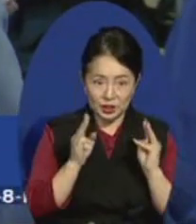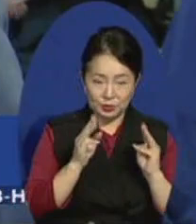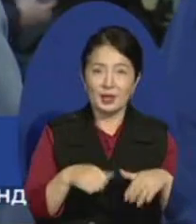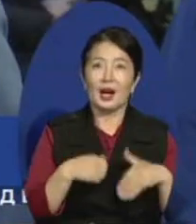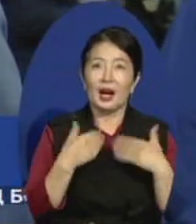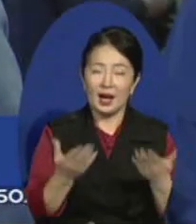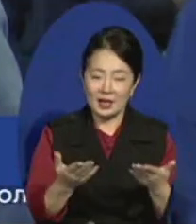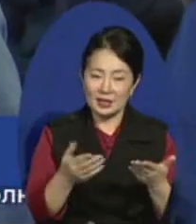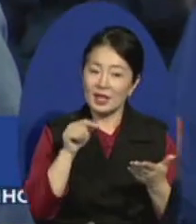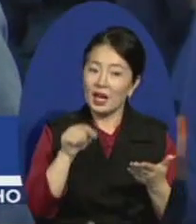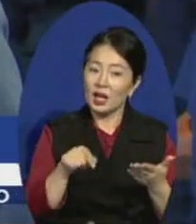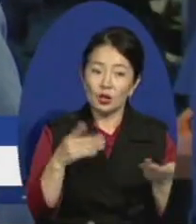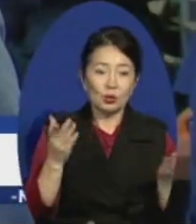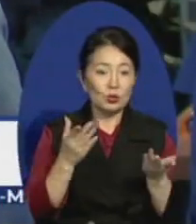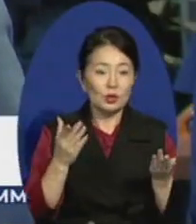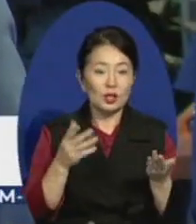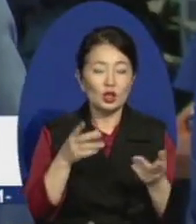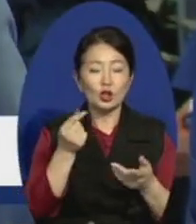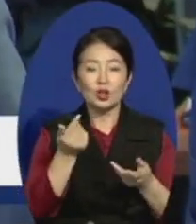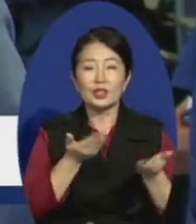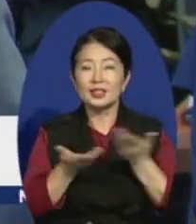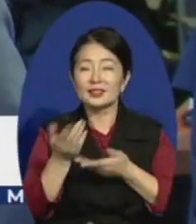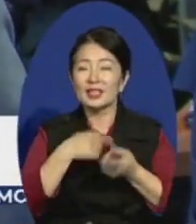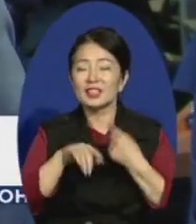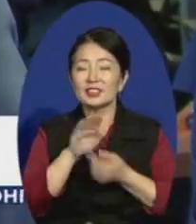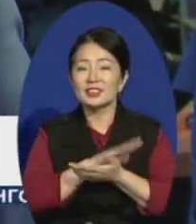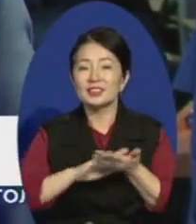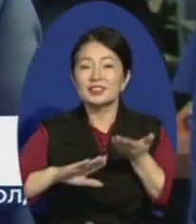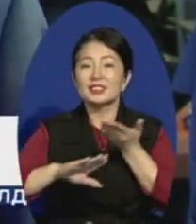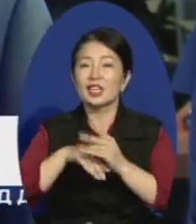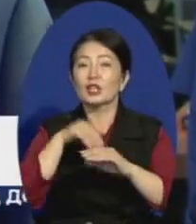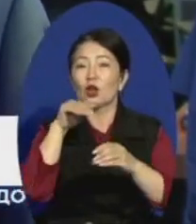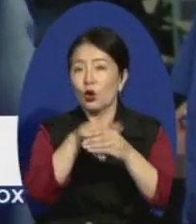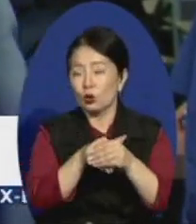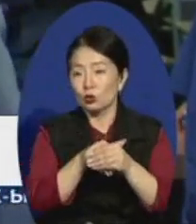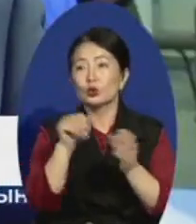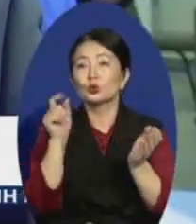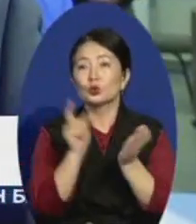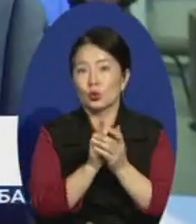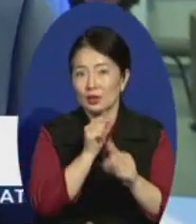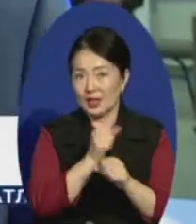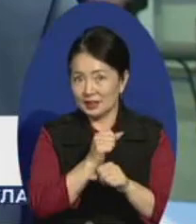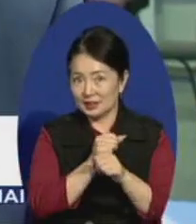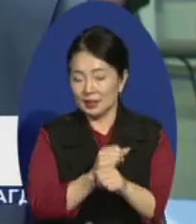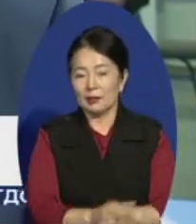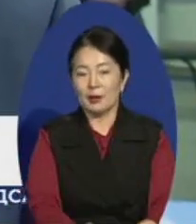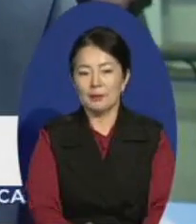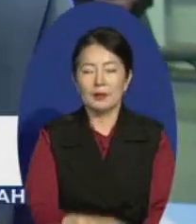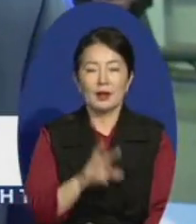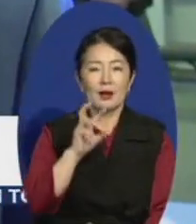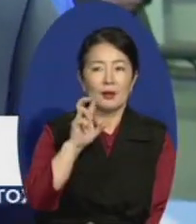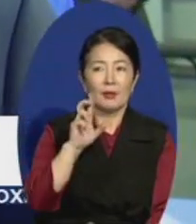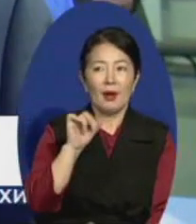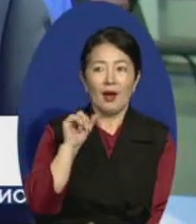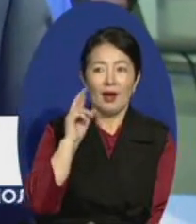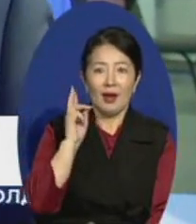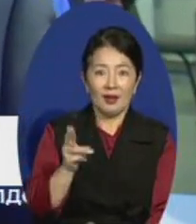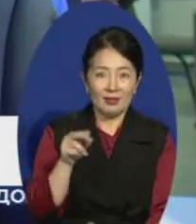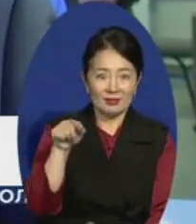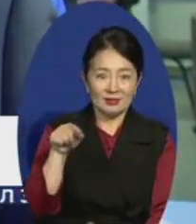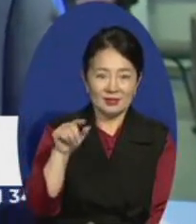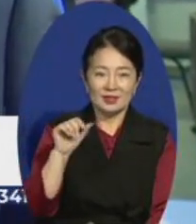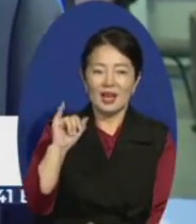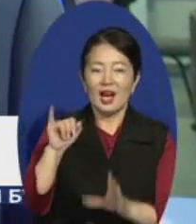шийдвэрүүд гарсан. За энэ яах вэ гэхээр бол энэ хөрөнгийн зах зээлийг өөрөө шин шатнд авчих тийм чухал үйл явдал. Банкнуудын IPO хийгдснээр